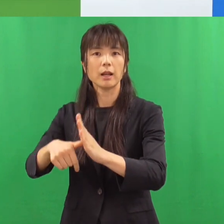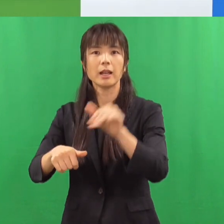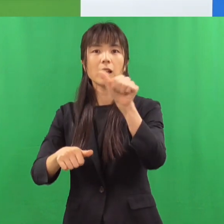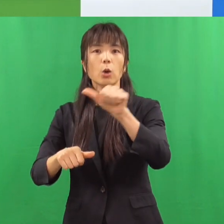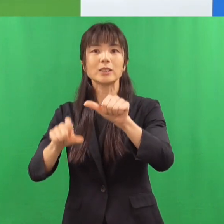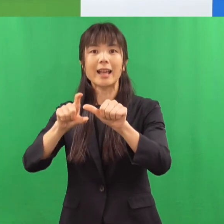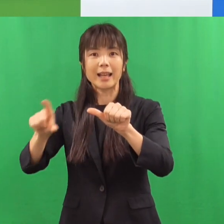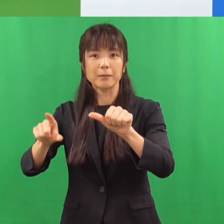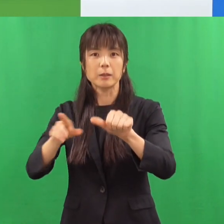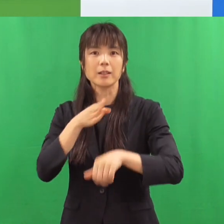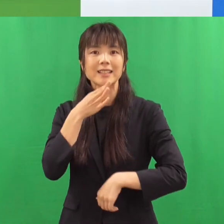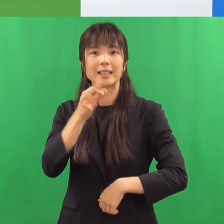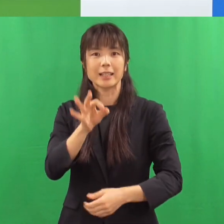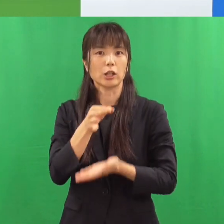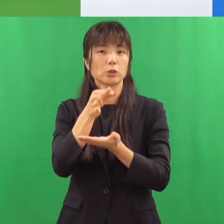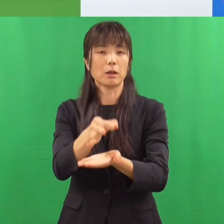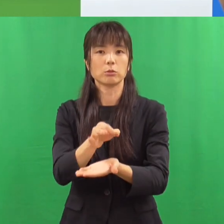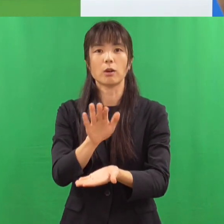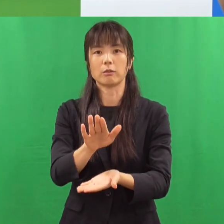ただいております。